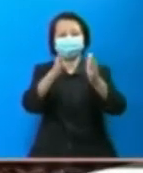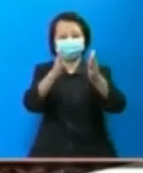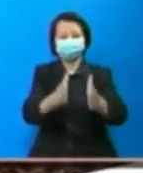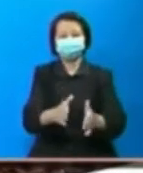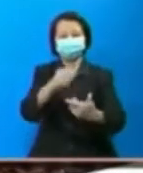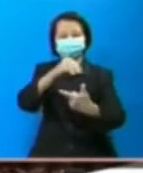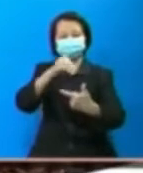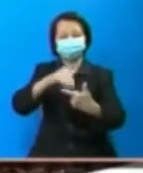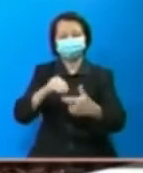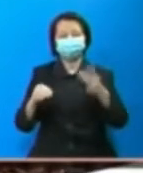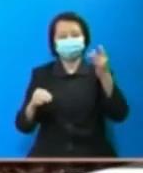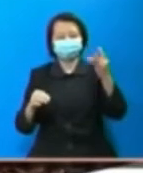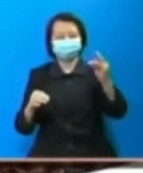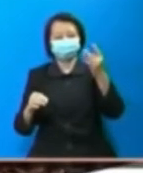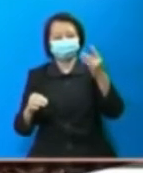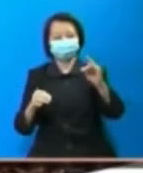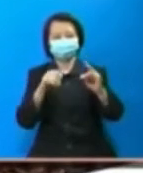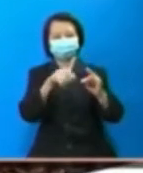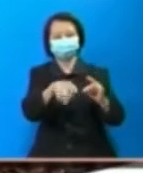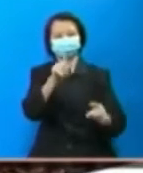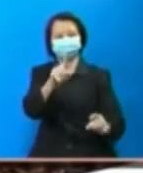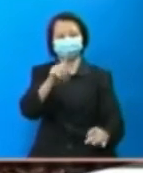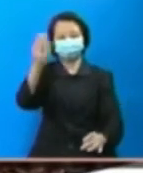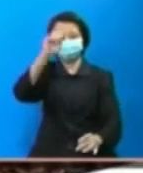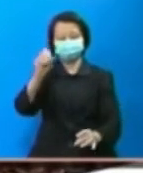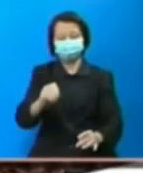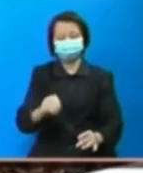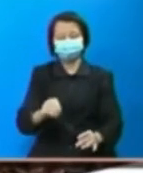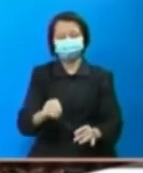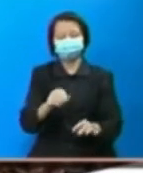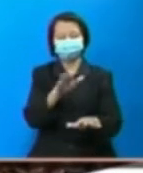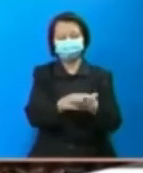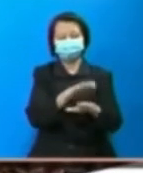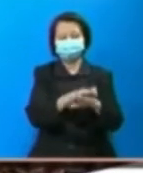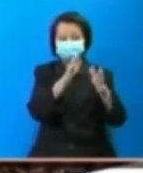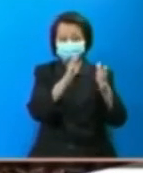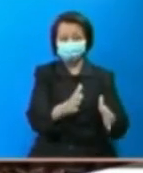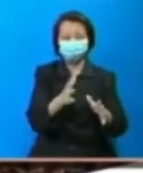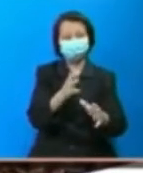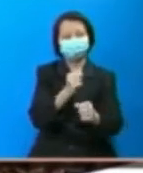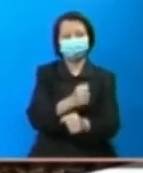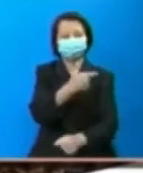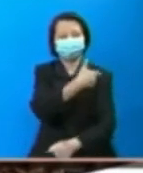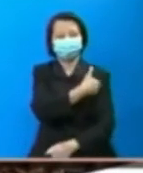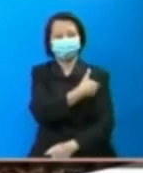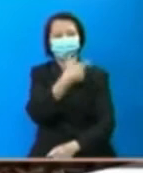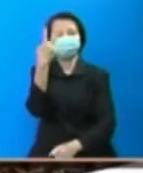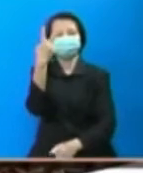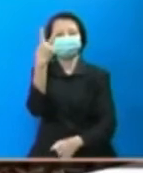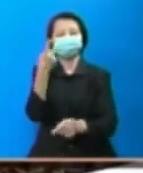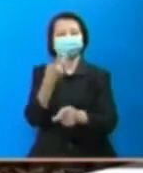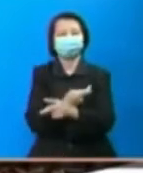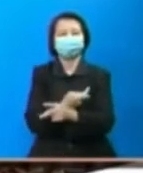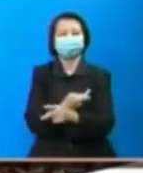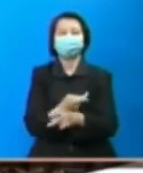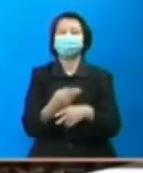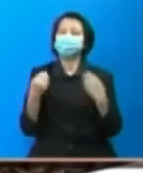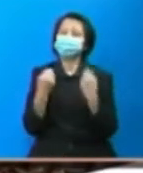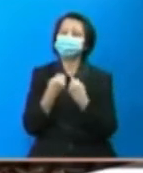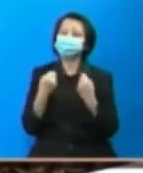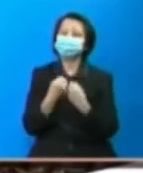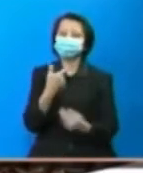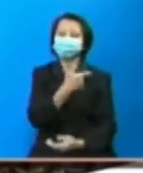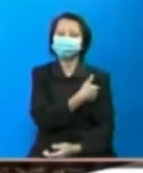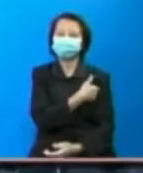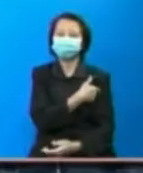ataupun 18 kepulauan 100 populasi telah mendapat dosis lengkap bexin ini menjadikan